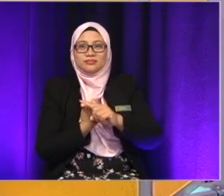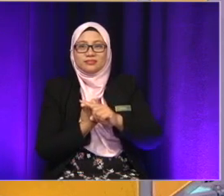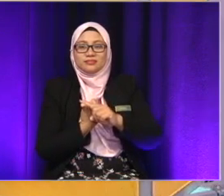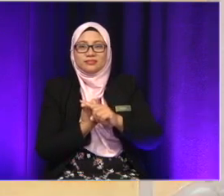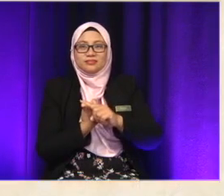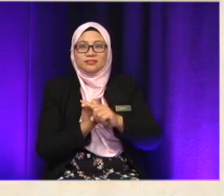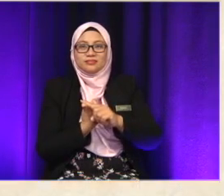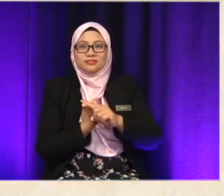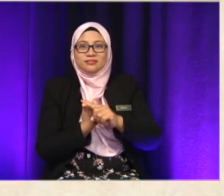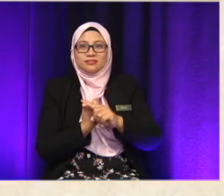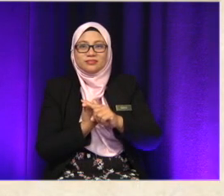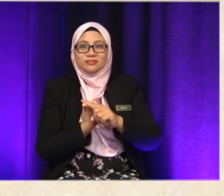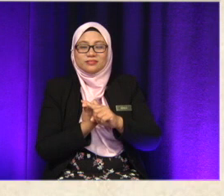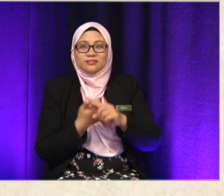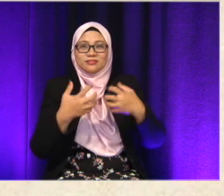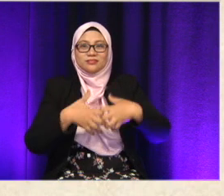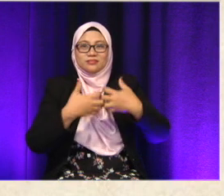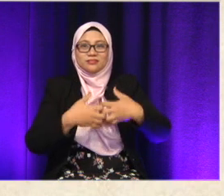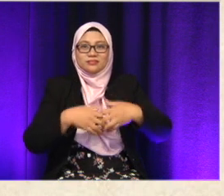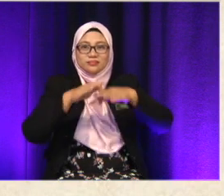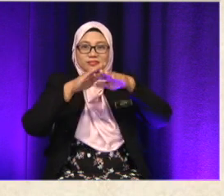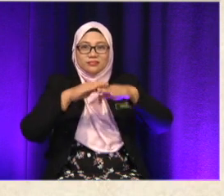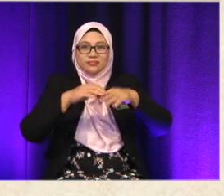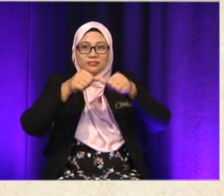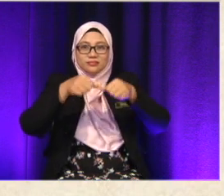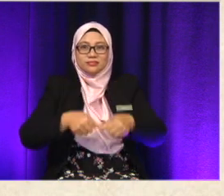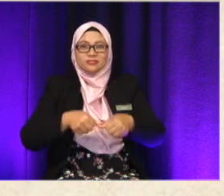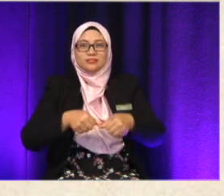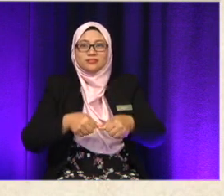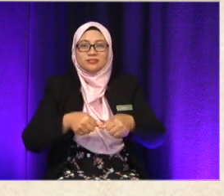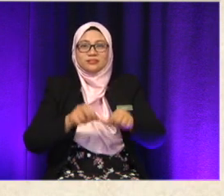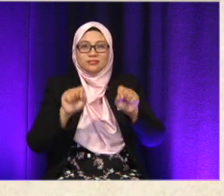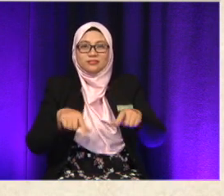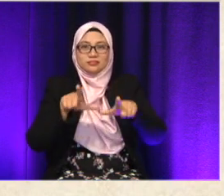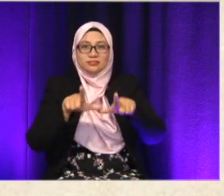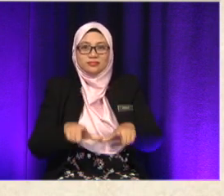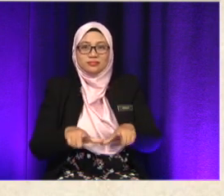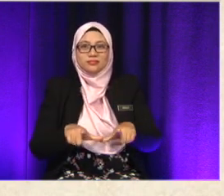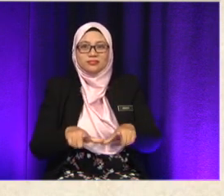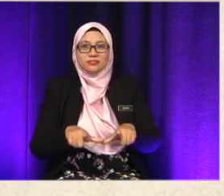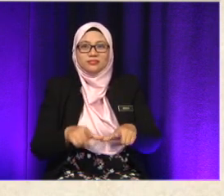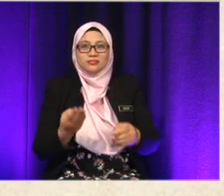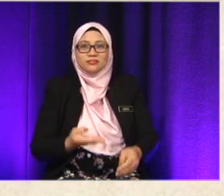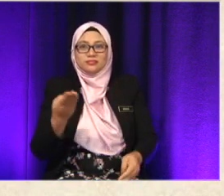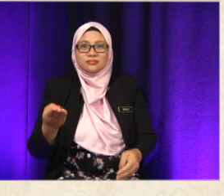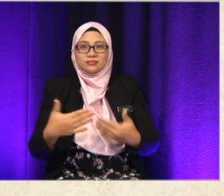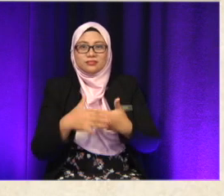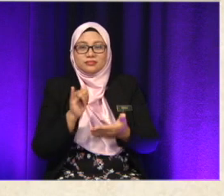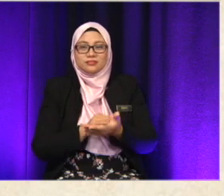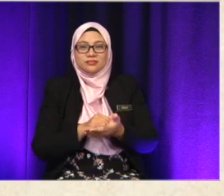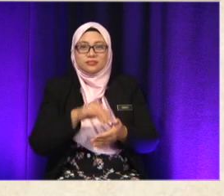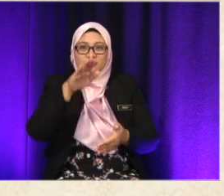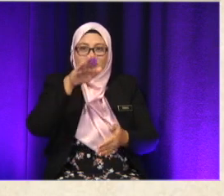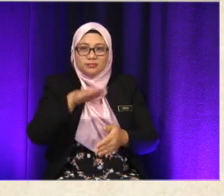mesin press tu. Kalau kita tengok sini kan, mesin press ni kita boleh letak sesuatu barang sini, kita press. Okey, kita press ke